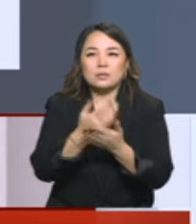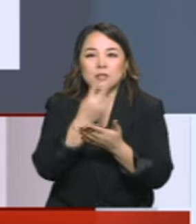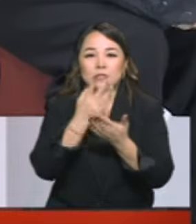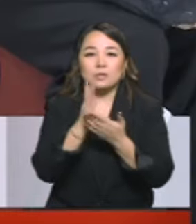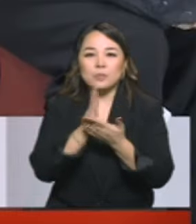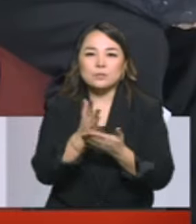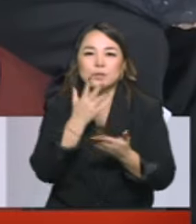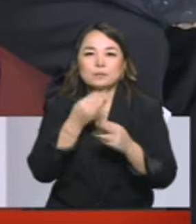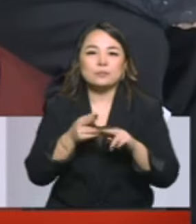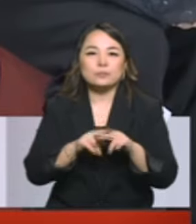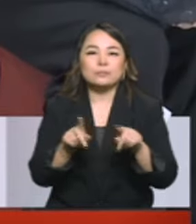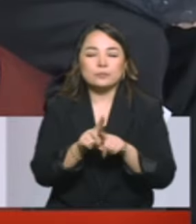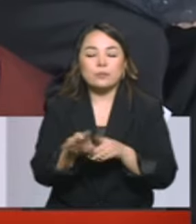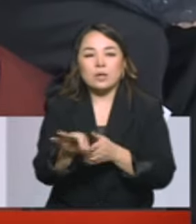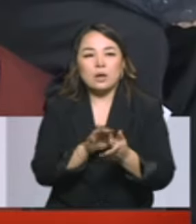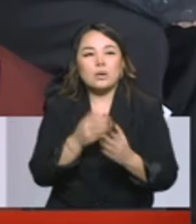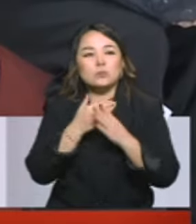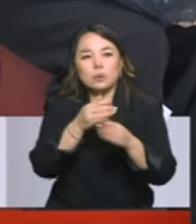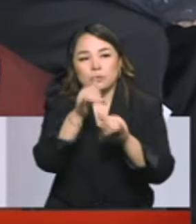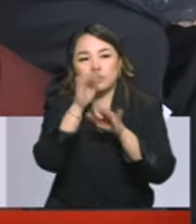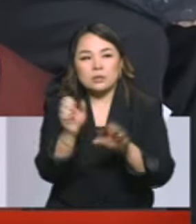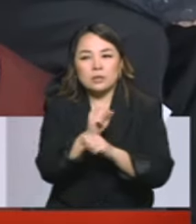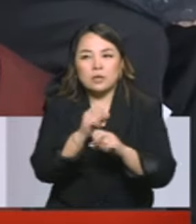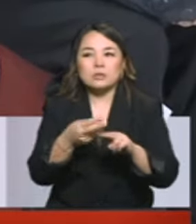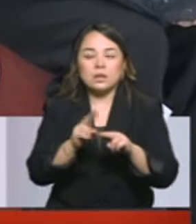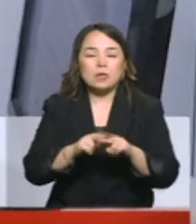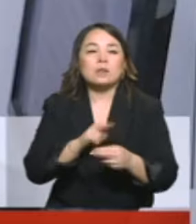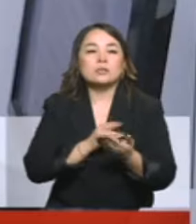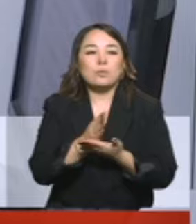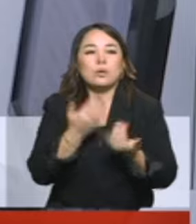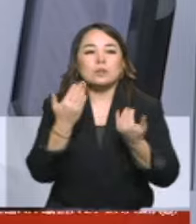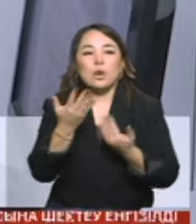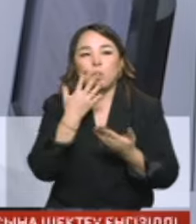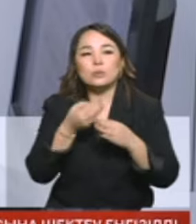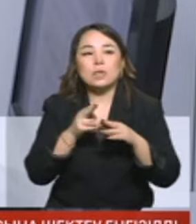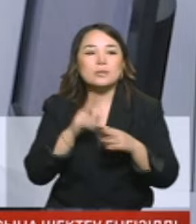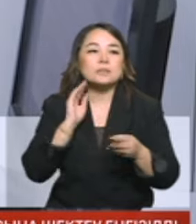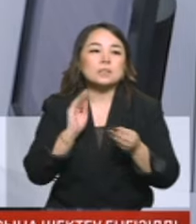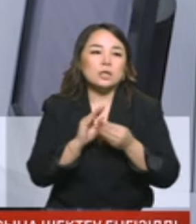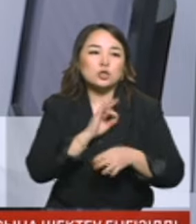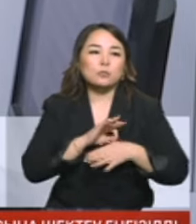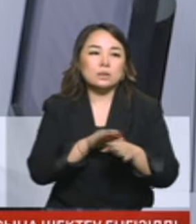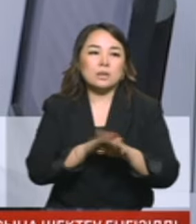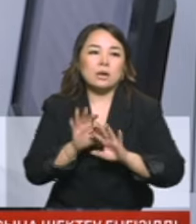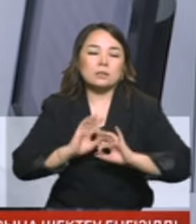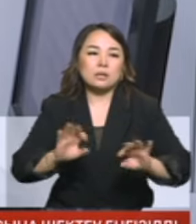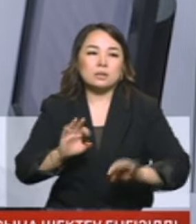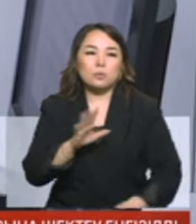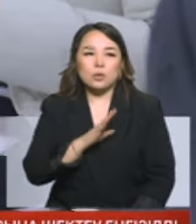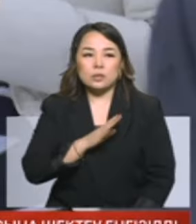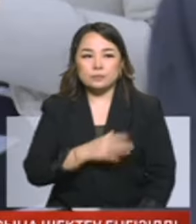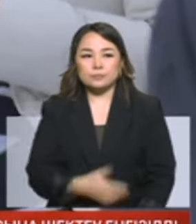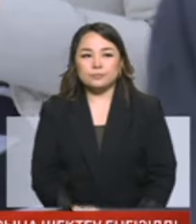болмады. Мұндар қазіргі уақытта қызмет көрсету орталықтары қалыпты жұмыс істеп тұрғанын жеткізді.